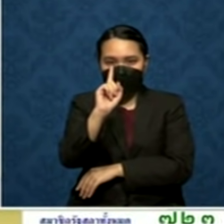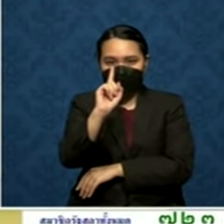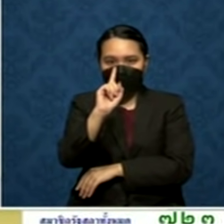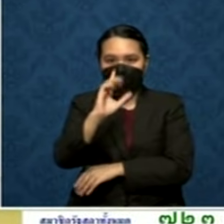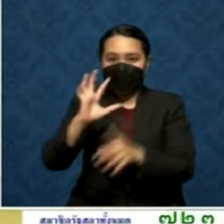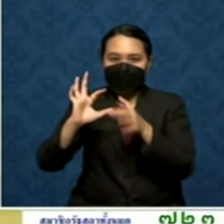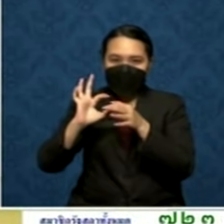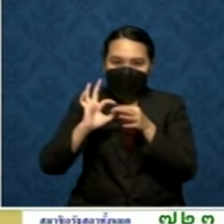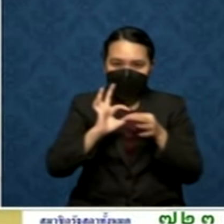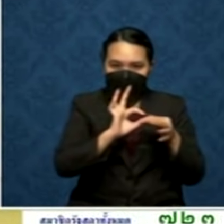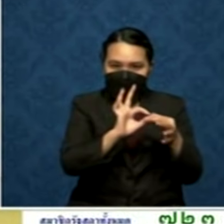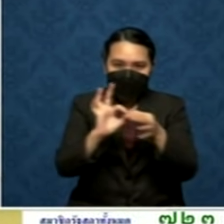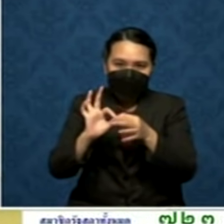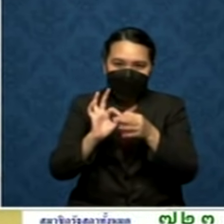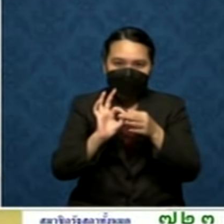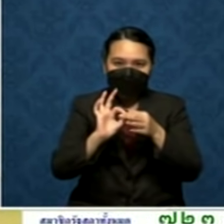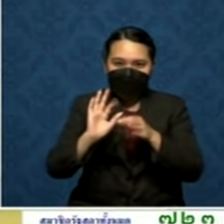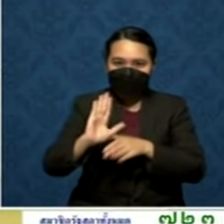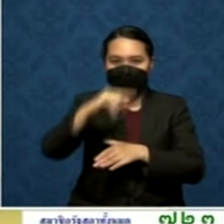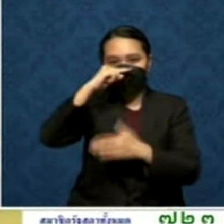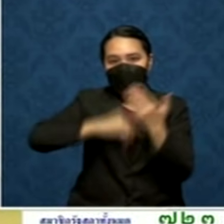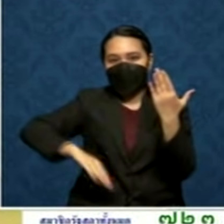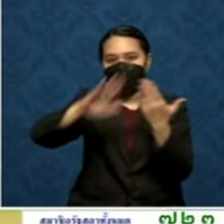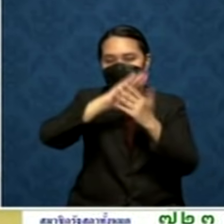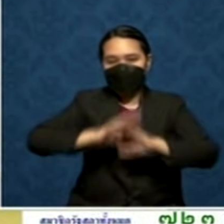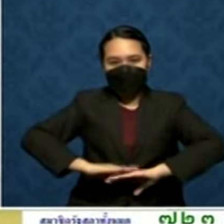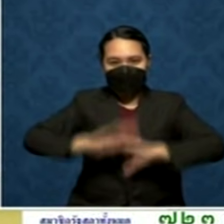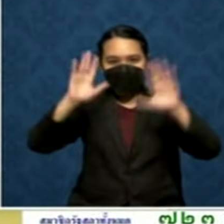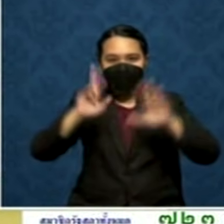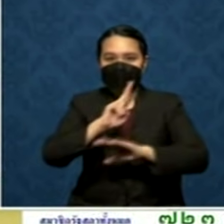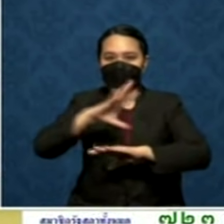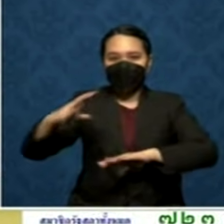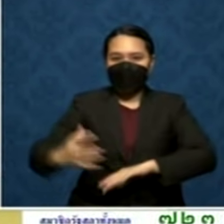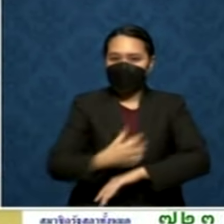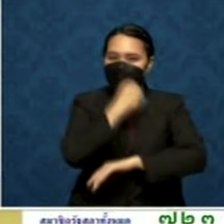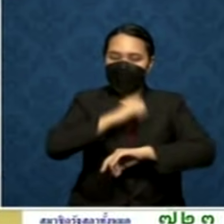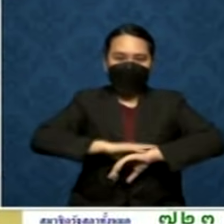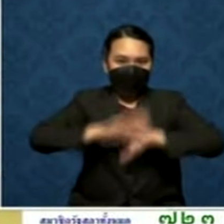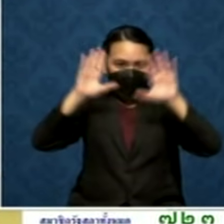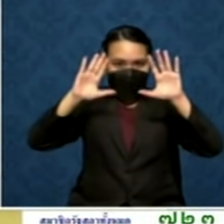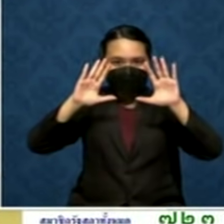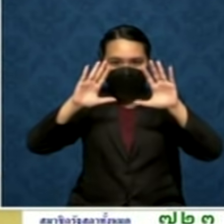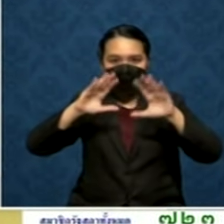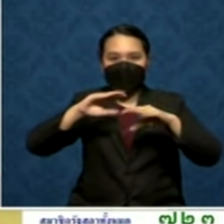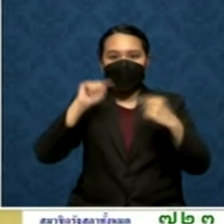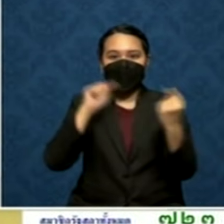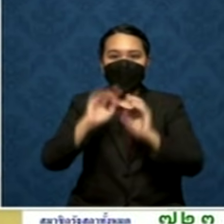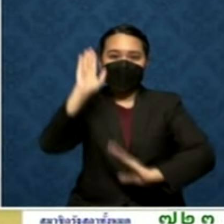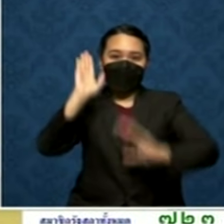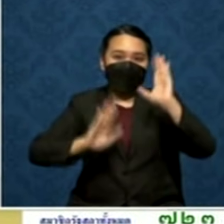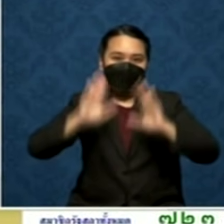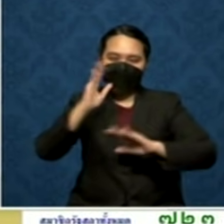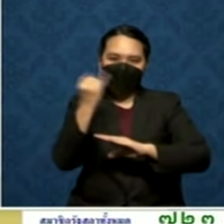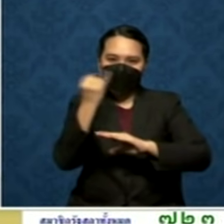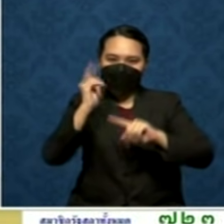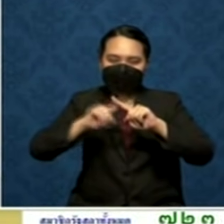พันธนาการอนาคตของประเทศล้างมรดกรัฐประหารและหยุดวงจรอุบาทว์ของระบบประชาธิปไตย